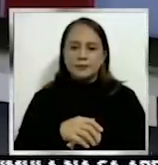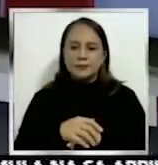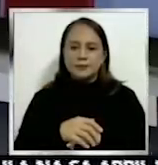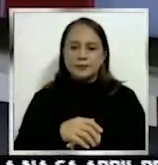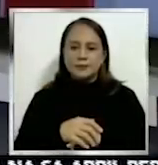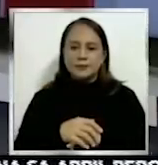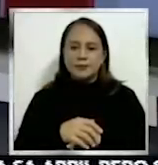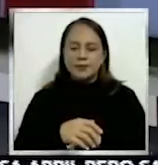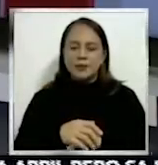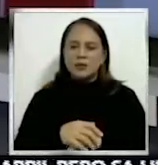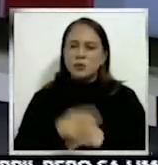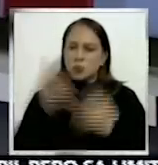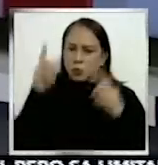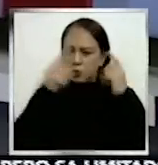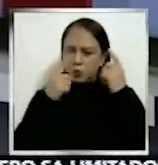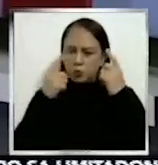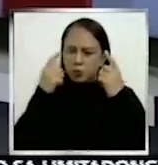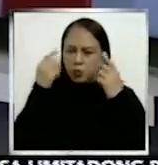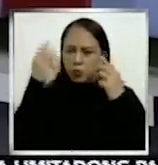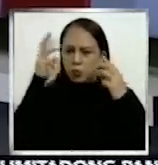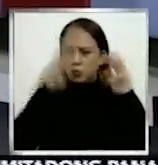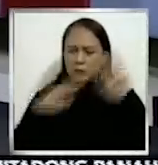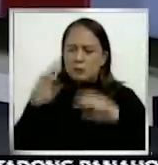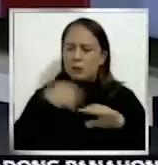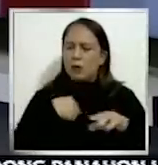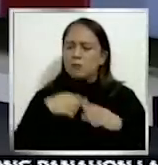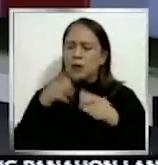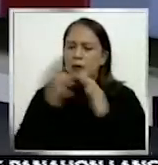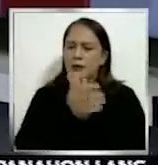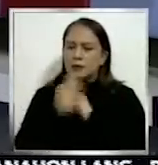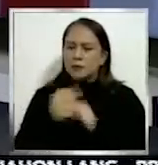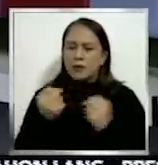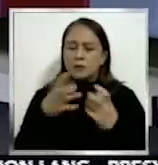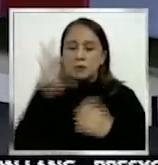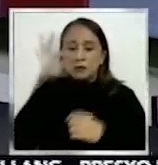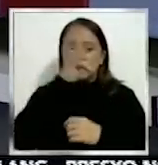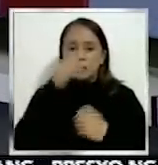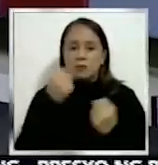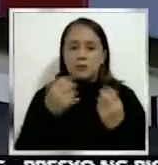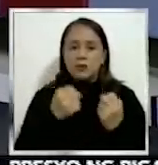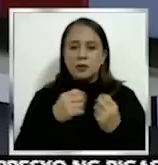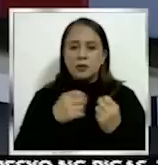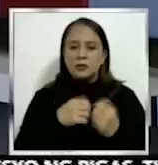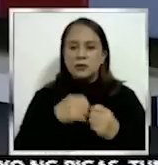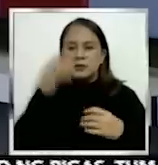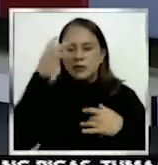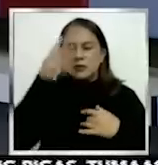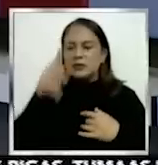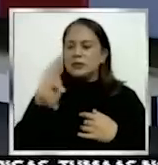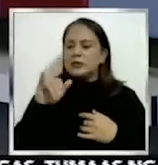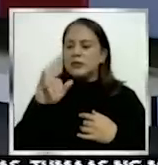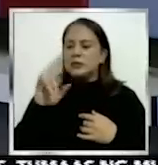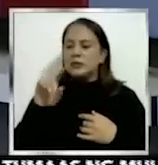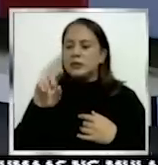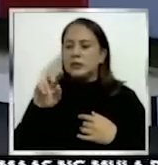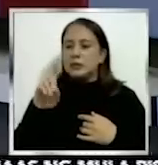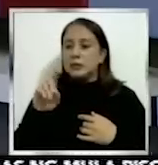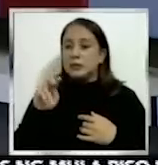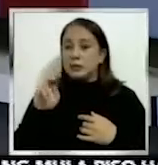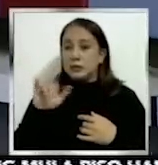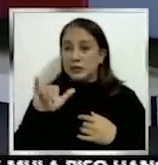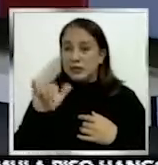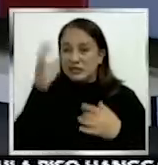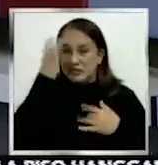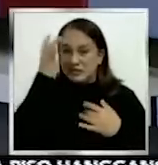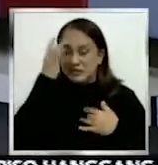Nababahala ang mga eksperto sa dumaraming Pilipinong nagkakaroon ng chronic kidney disease o sakit sa bato. Kaya naman higit pa sa